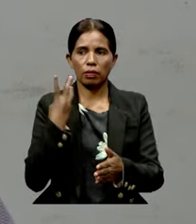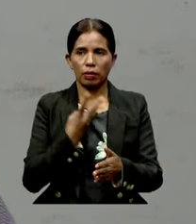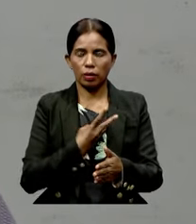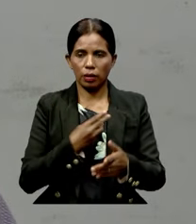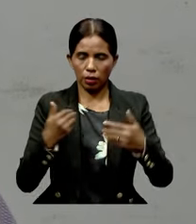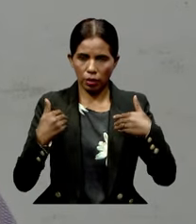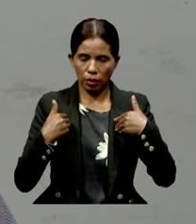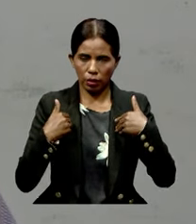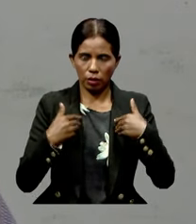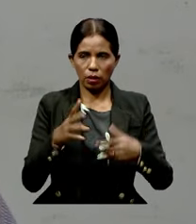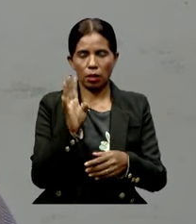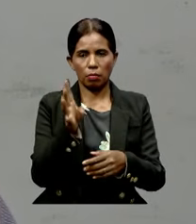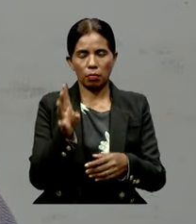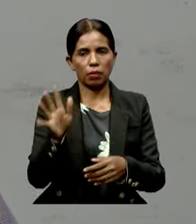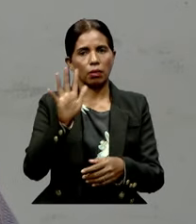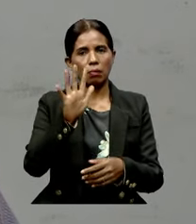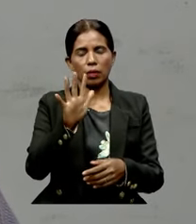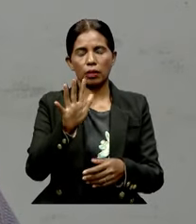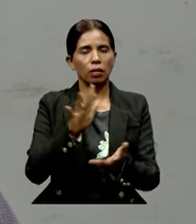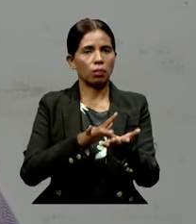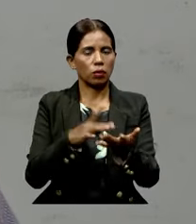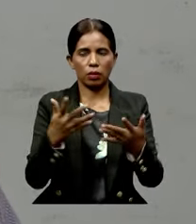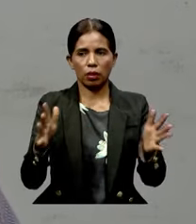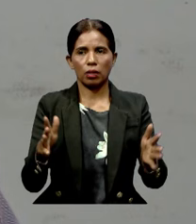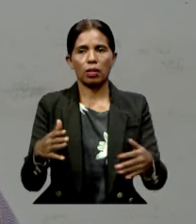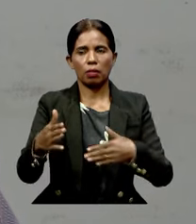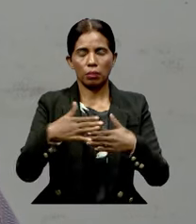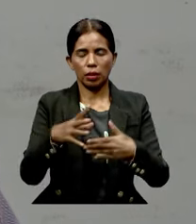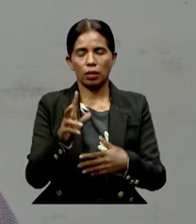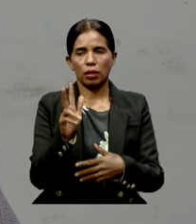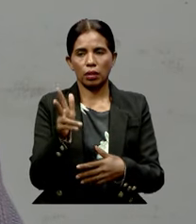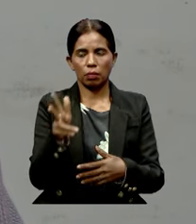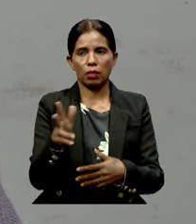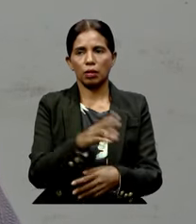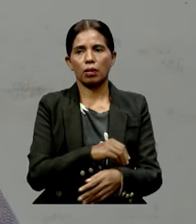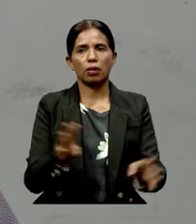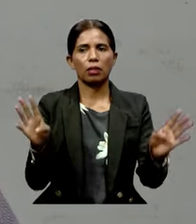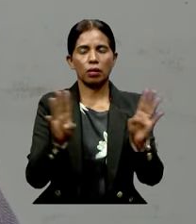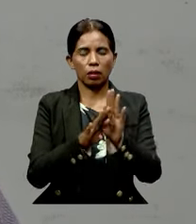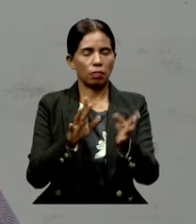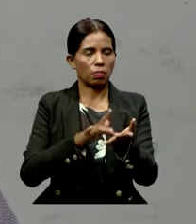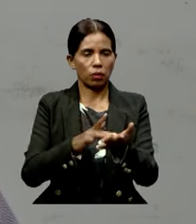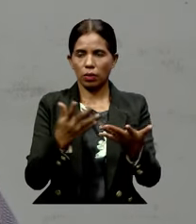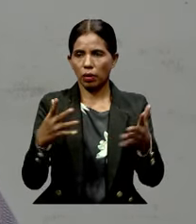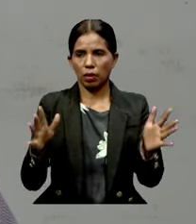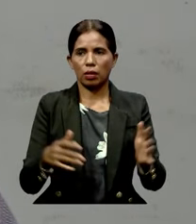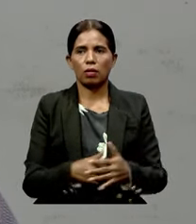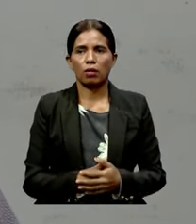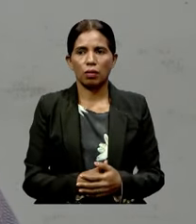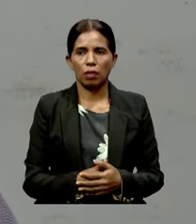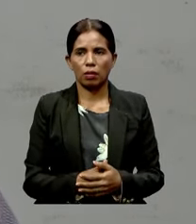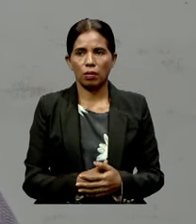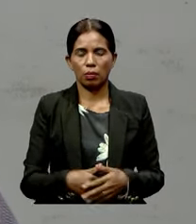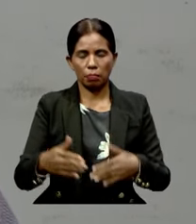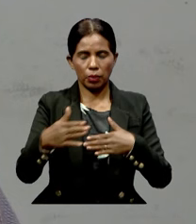item 44 mak stok out. Iha basic 30 y tal maka close by stock out isinya basic atau